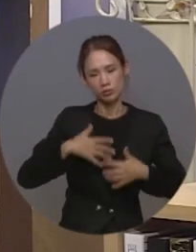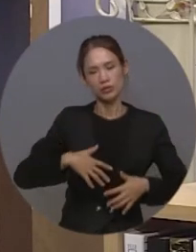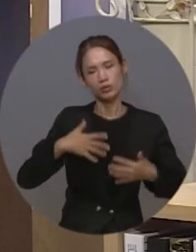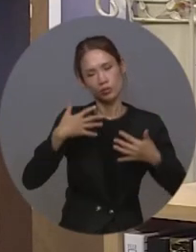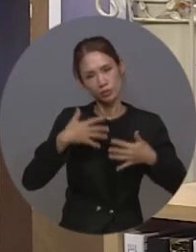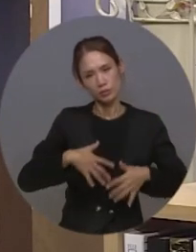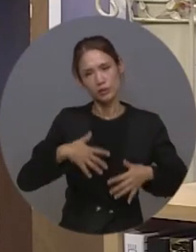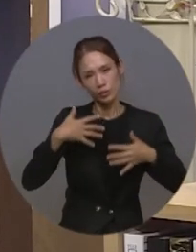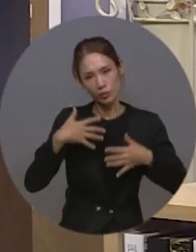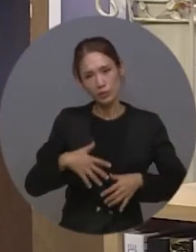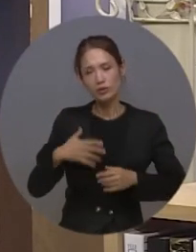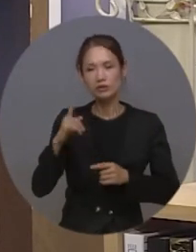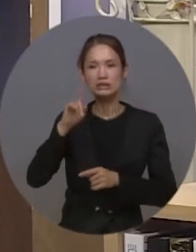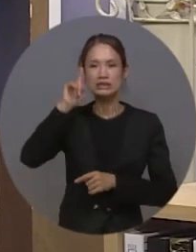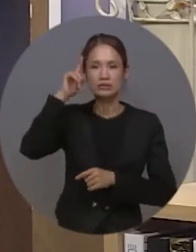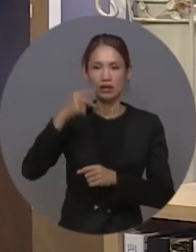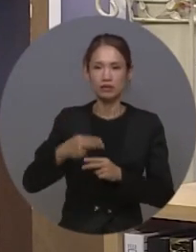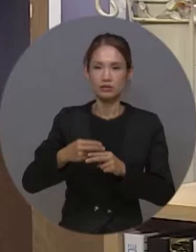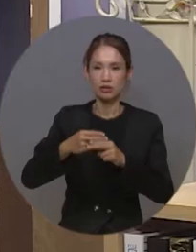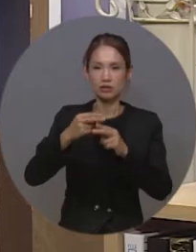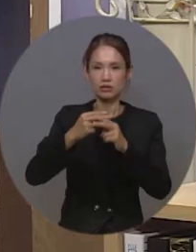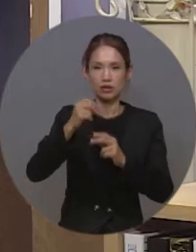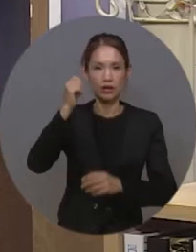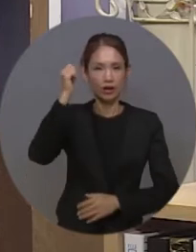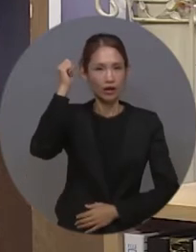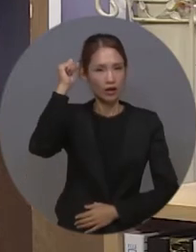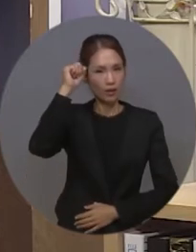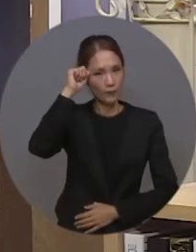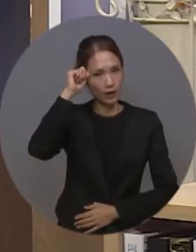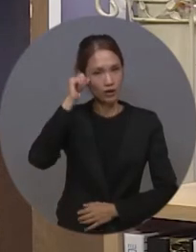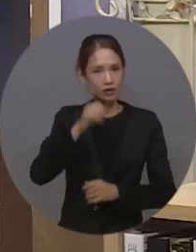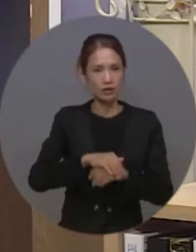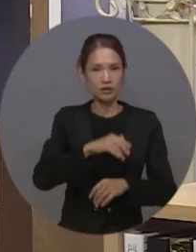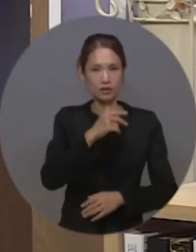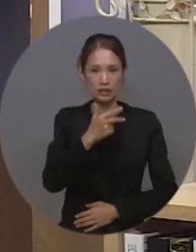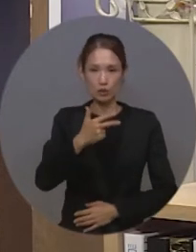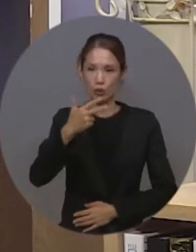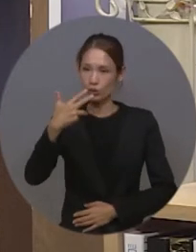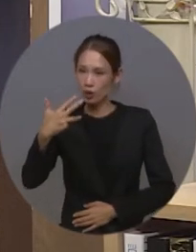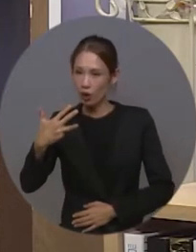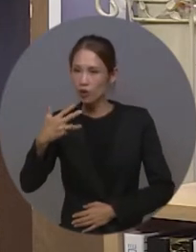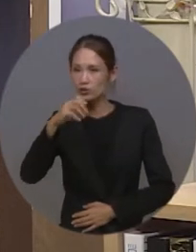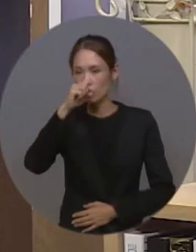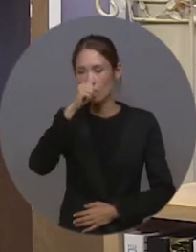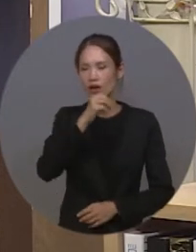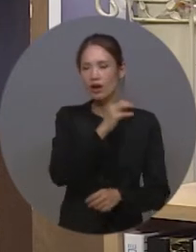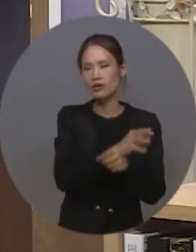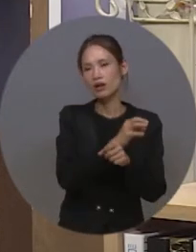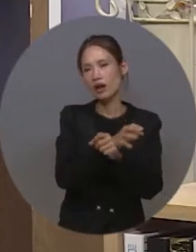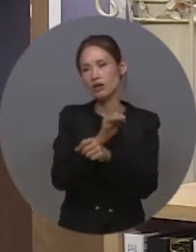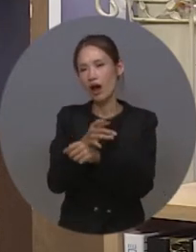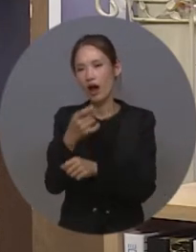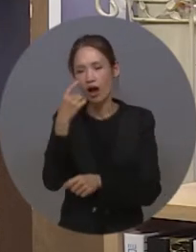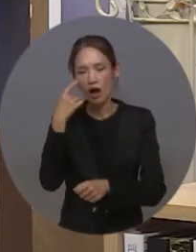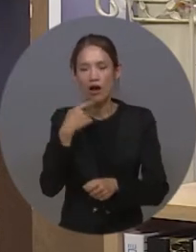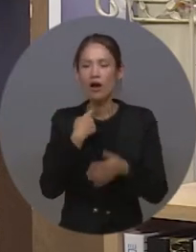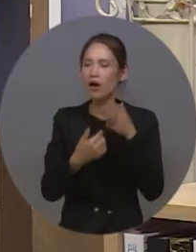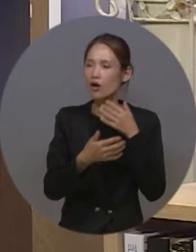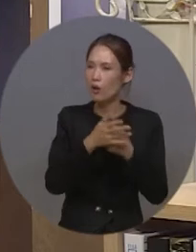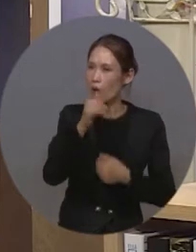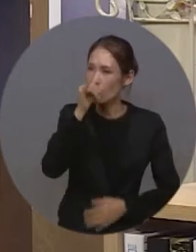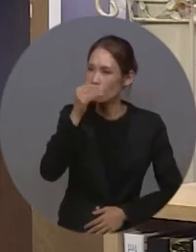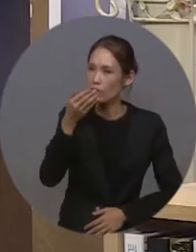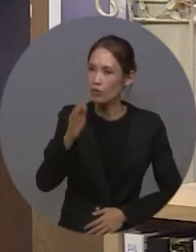이렇게 계속 스트레스가 싸이 더라구요 그래서 베개를 정말 1 1 9 8개를 좋다는 베개를 와 사서 해봤는데 사실